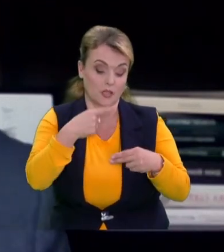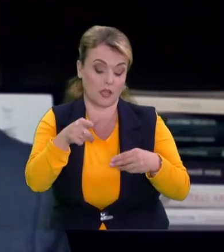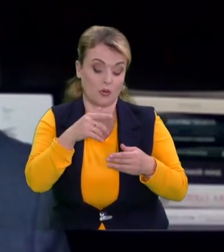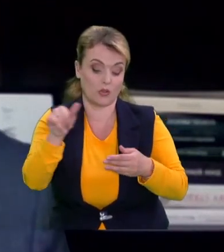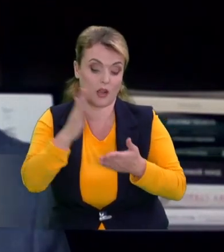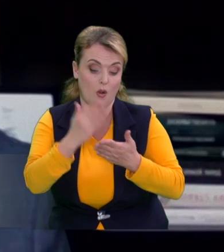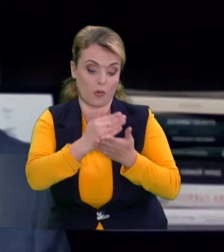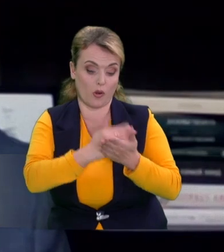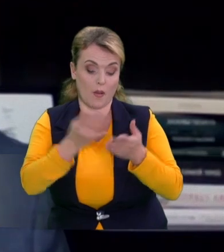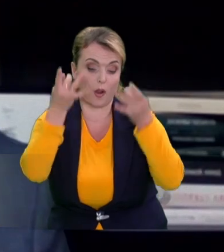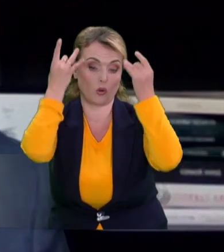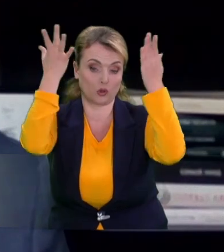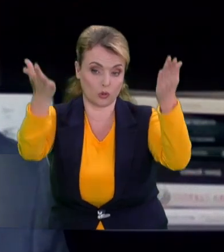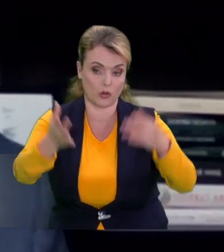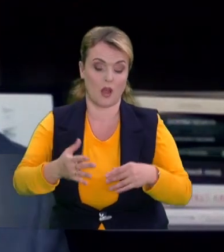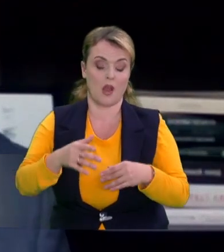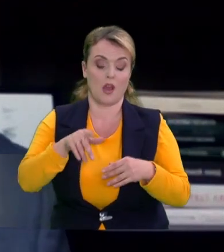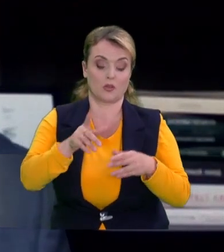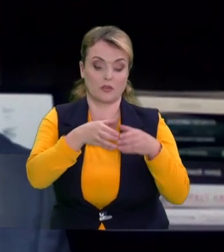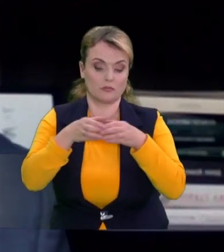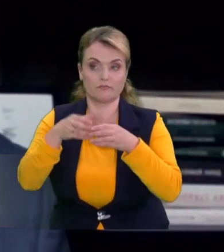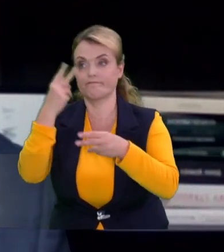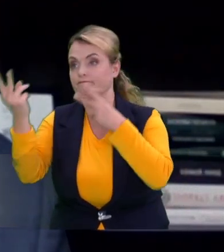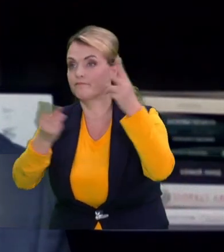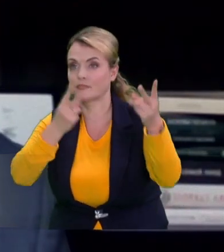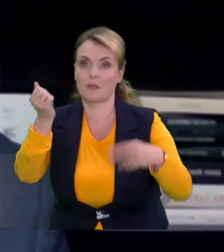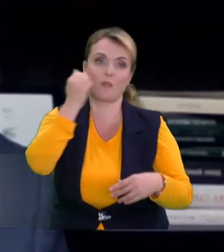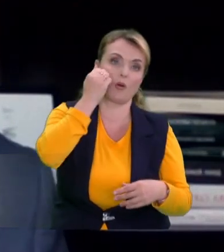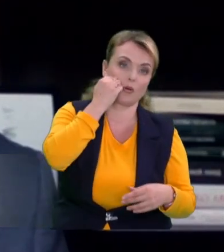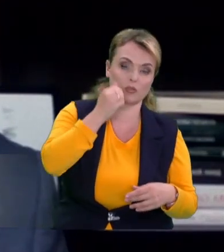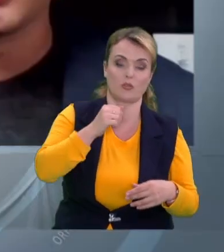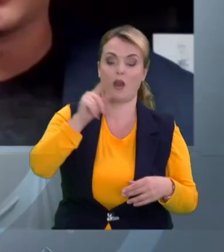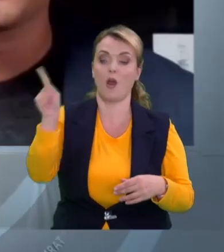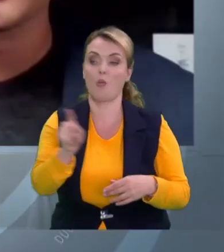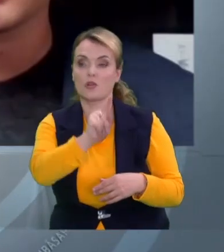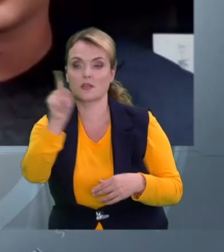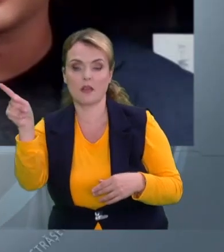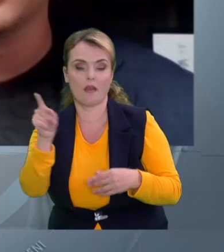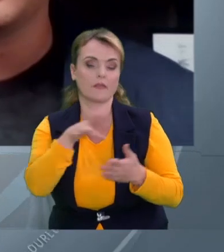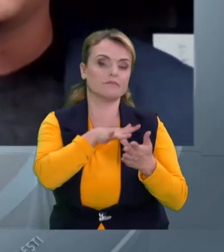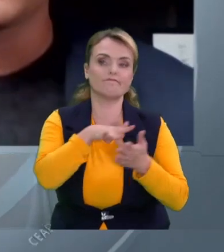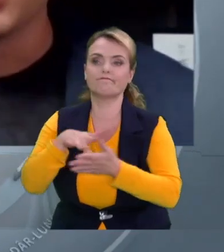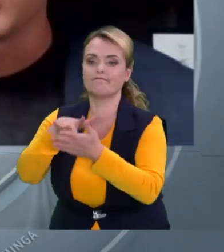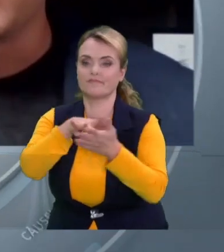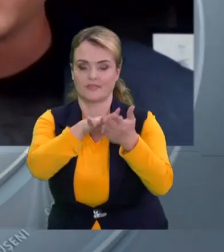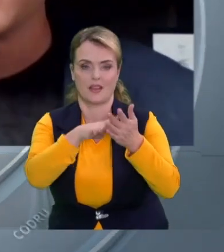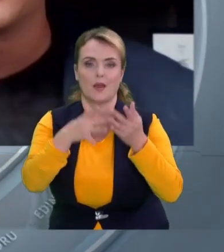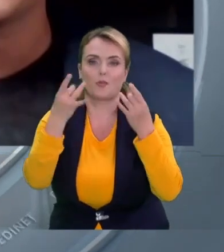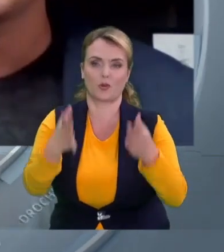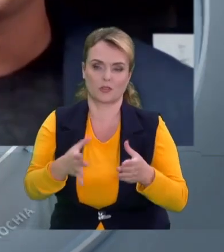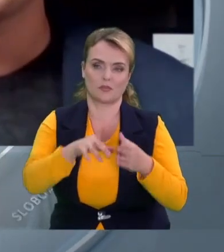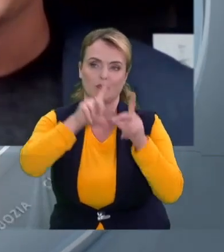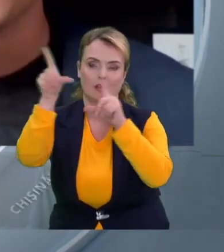vor pleca să vadă Moscova, să vadă muzeile din Moscova, însă în realitate vedem că ei au fost duși la